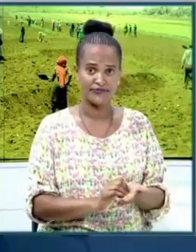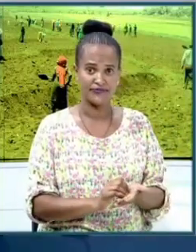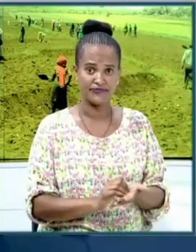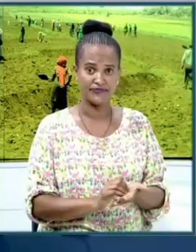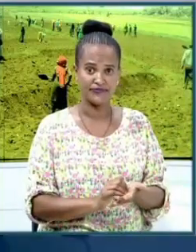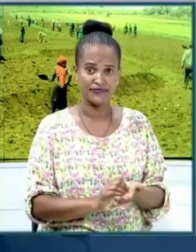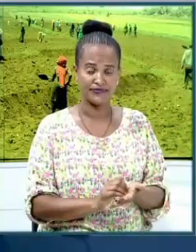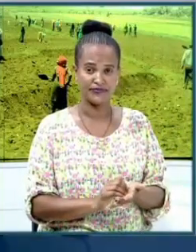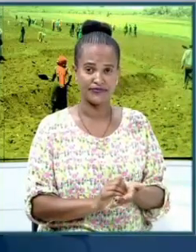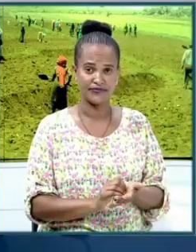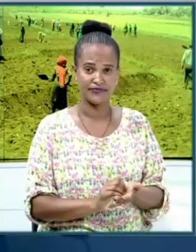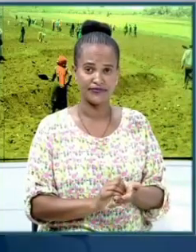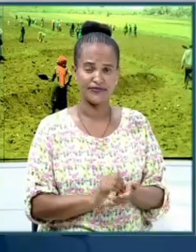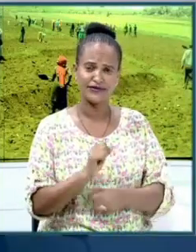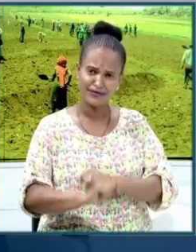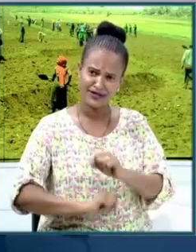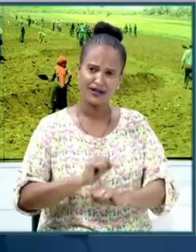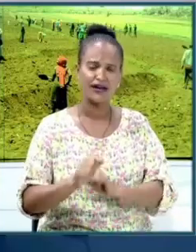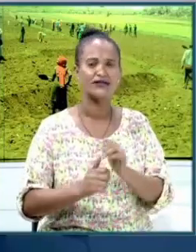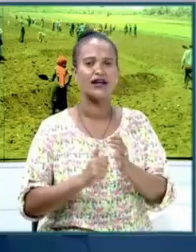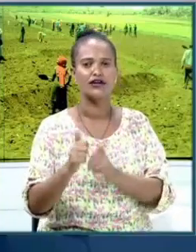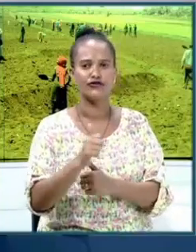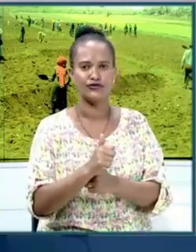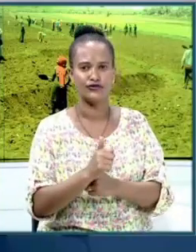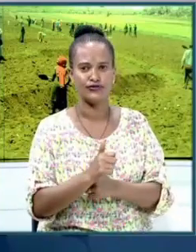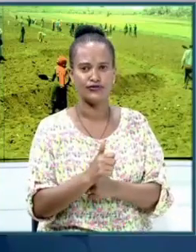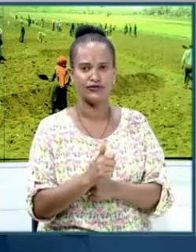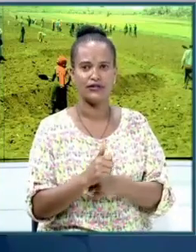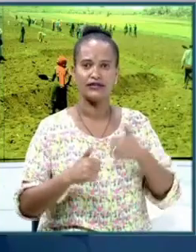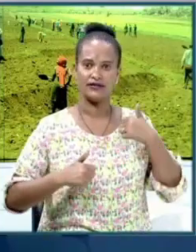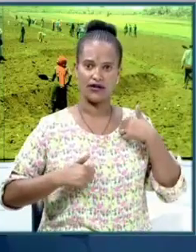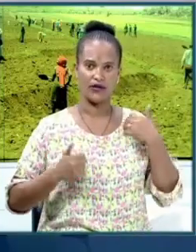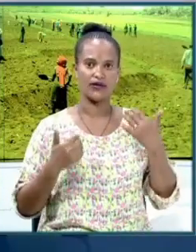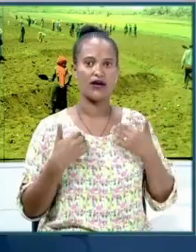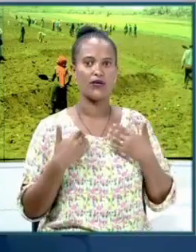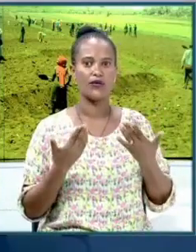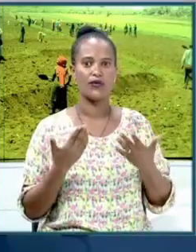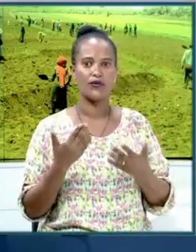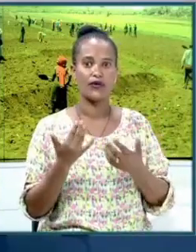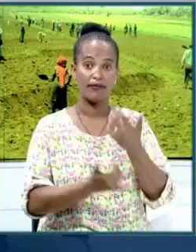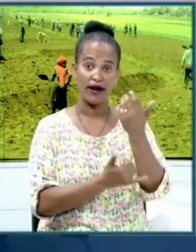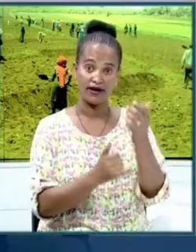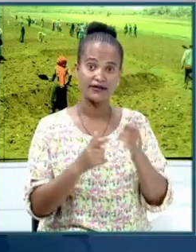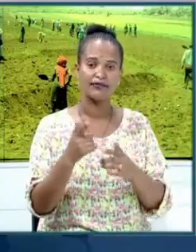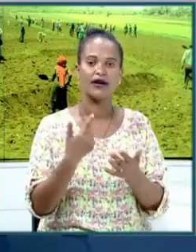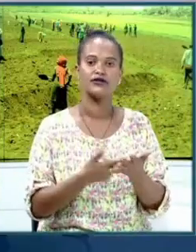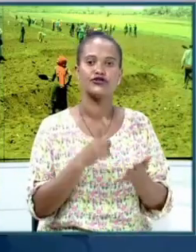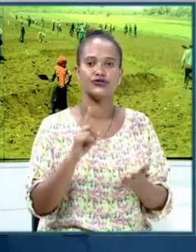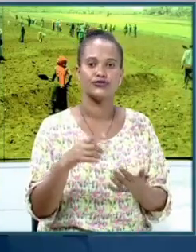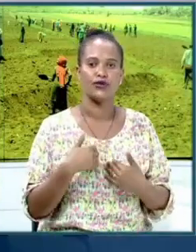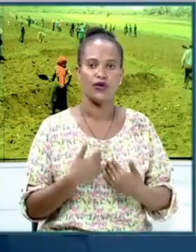ኣብ ክንደይ ስቃይ ዝርከቡ እዮም። ዋ ናይ መን ሰራዊት እዩ እዚ? ናይ ሃገር ዝበሃል እናትና ኣይኮነን።